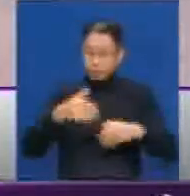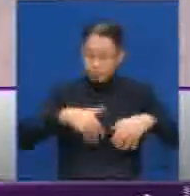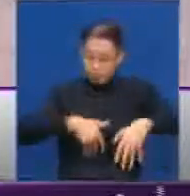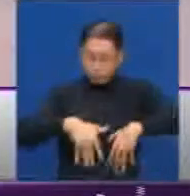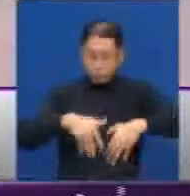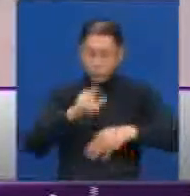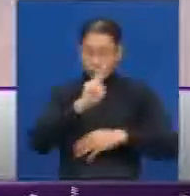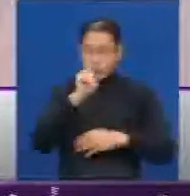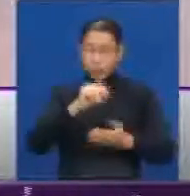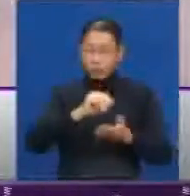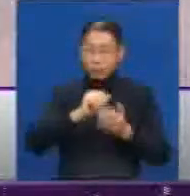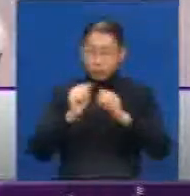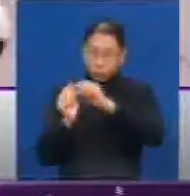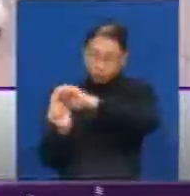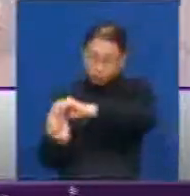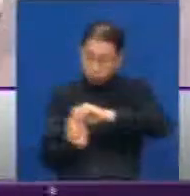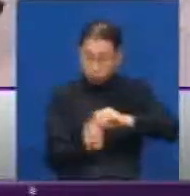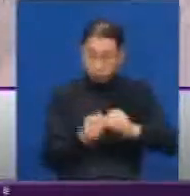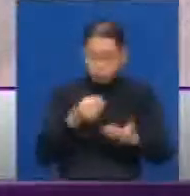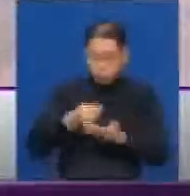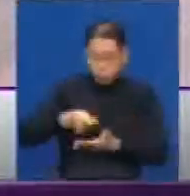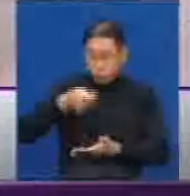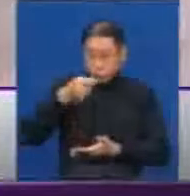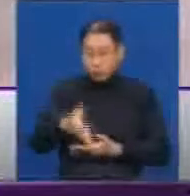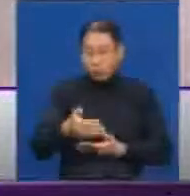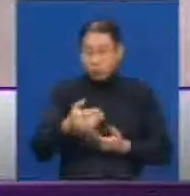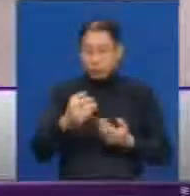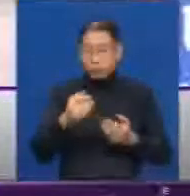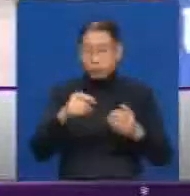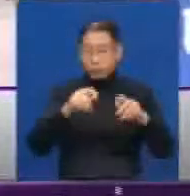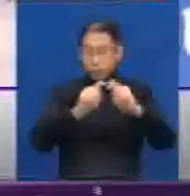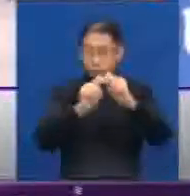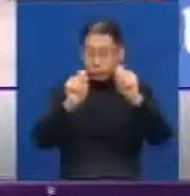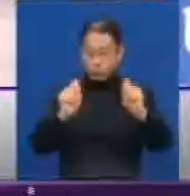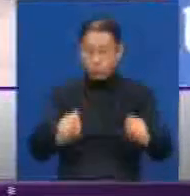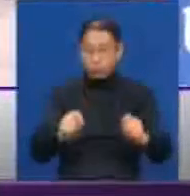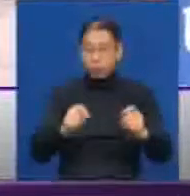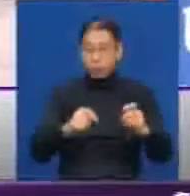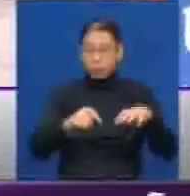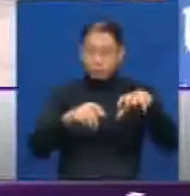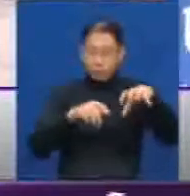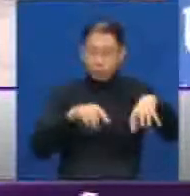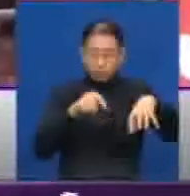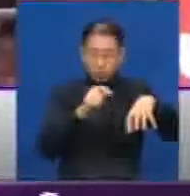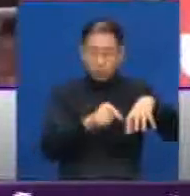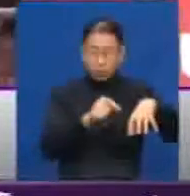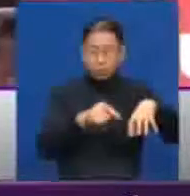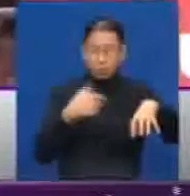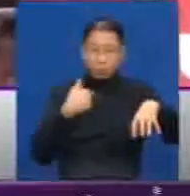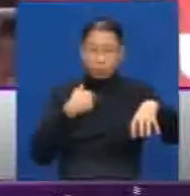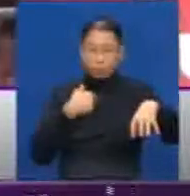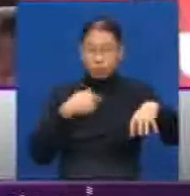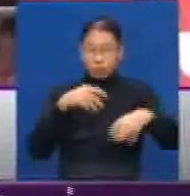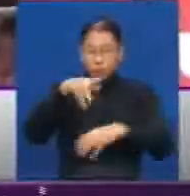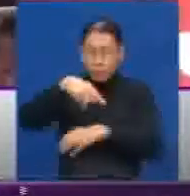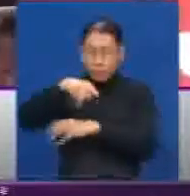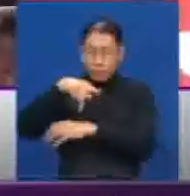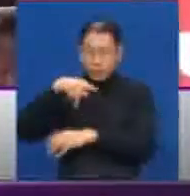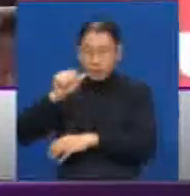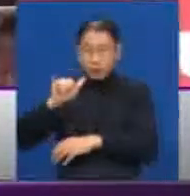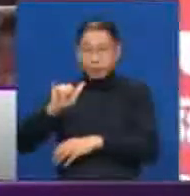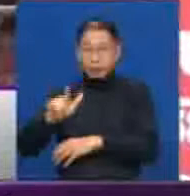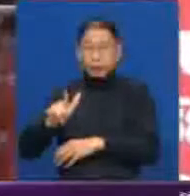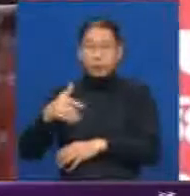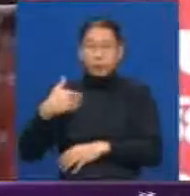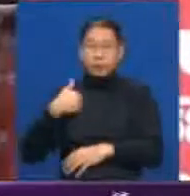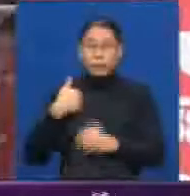ชนที่ใช้รถตู้ต้องไปซื้อตั๋วโดยสารที่จุดขายตั๋วบริเวณเกาะราชเทวีเกาะพญาไทเกาะพห